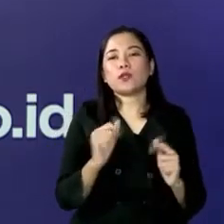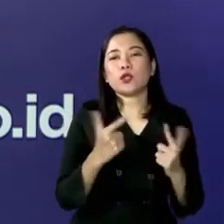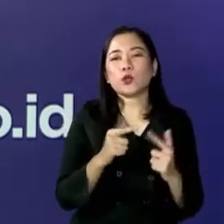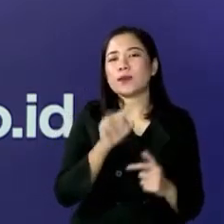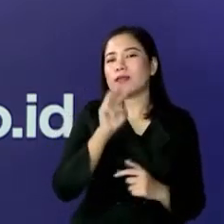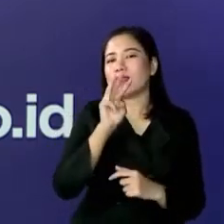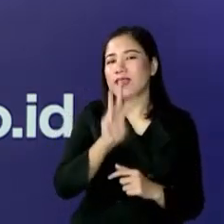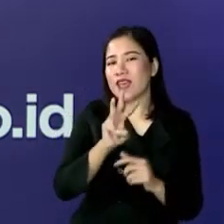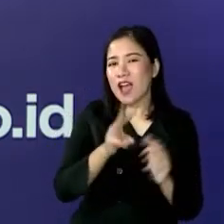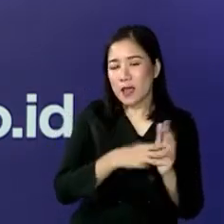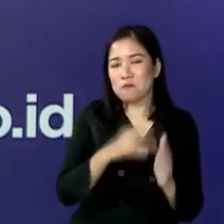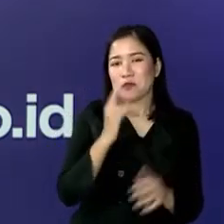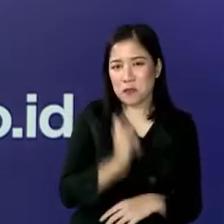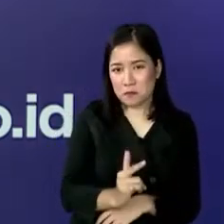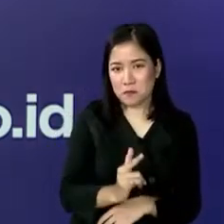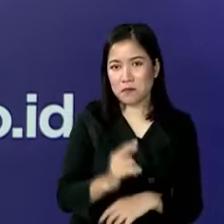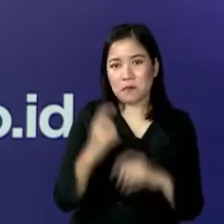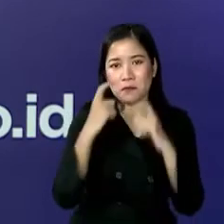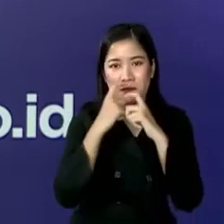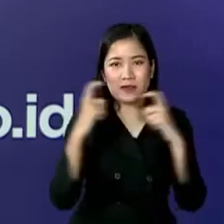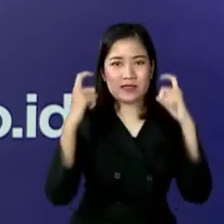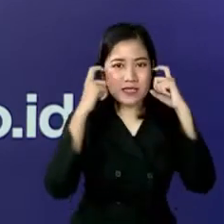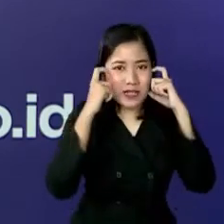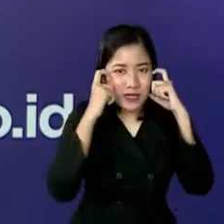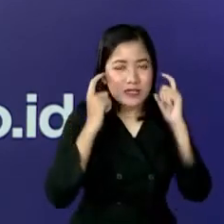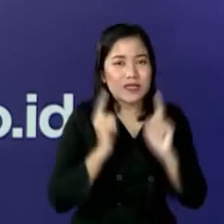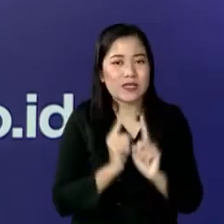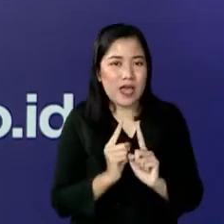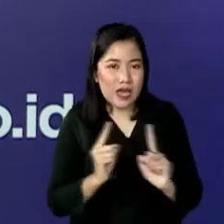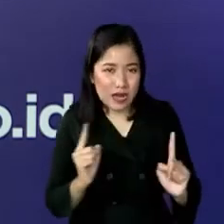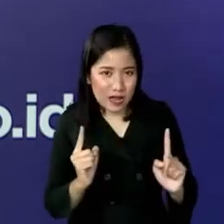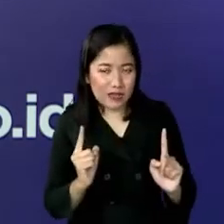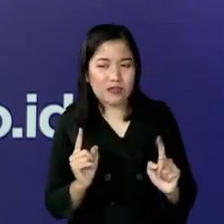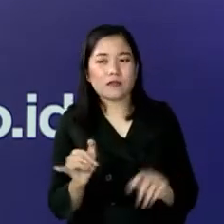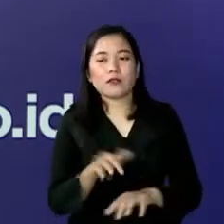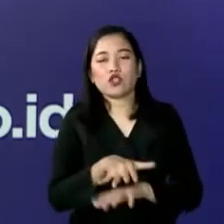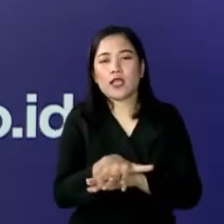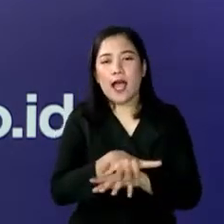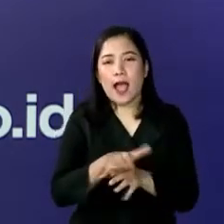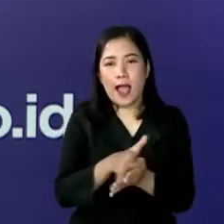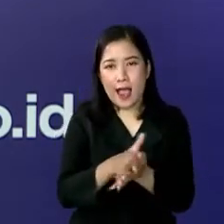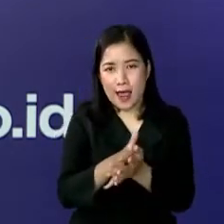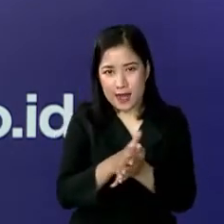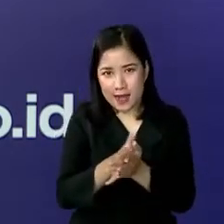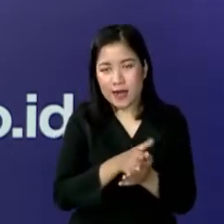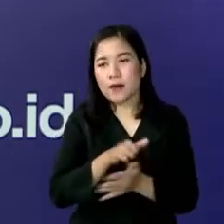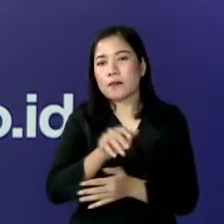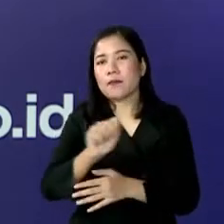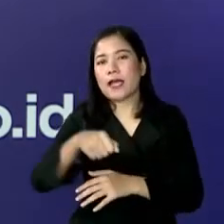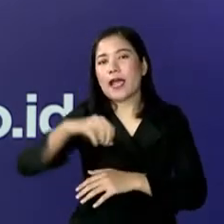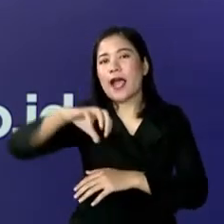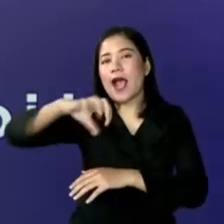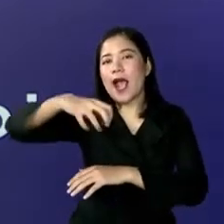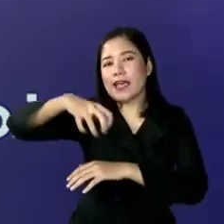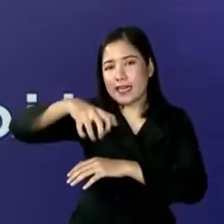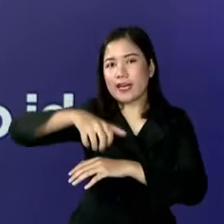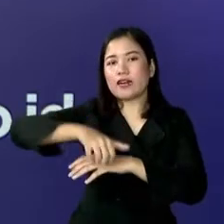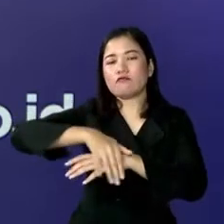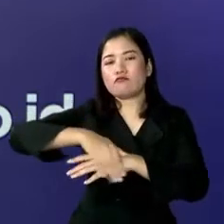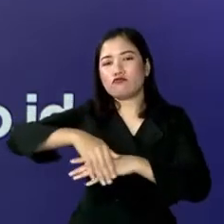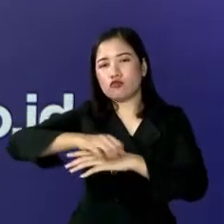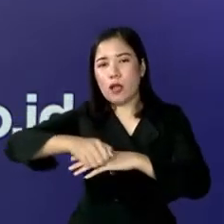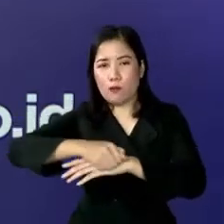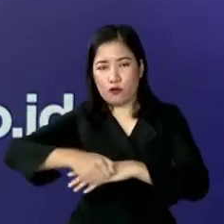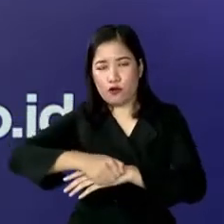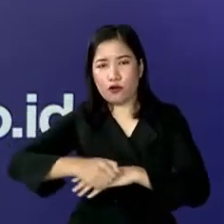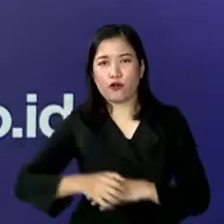3 m menggunakan masker menjaga jarak dan mencuci tangan dengan menggunakan air yang mengalir